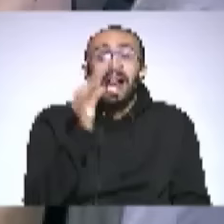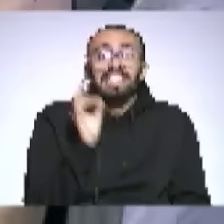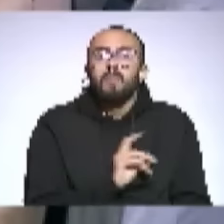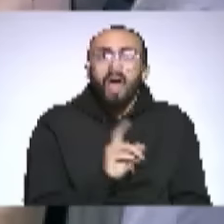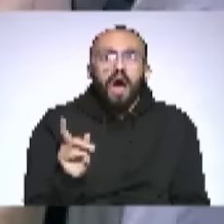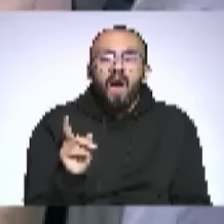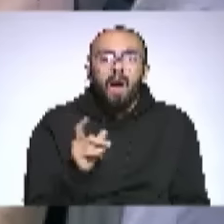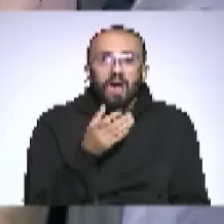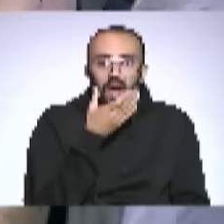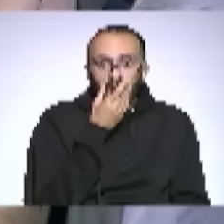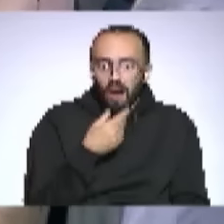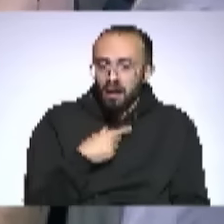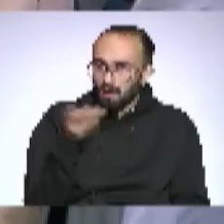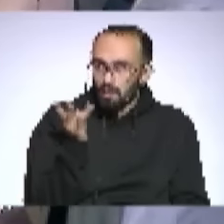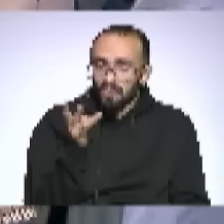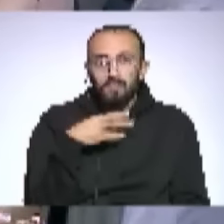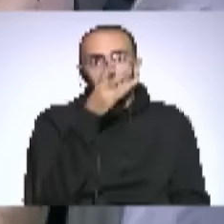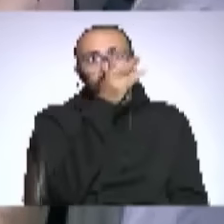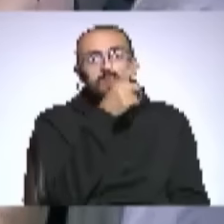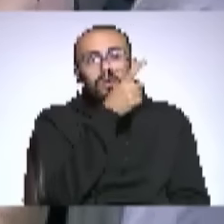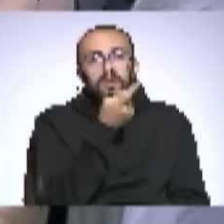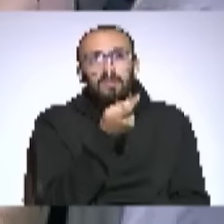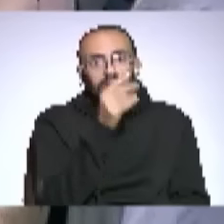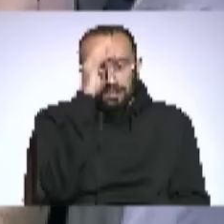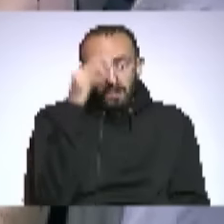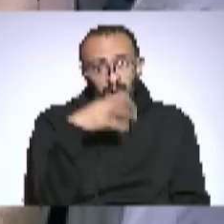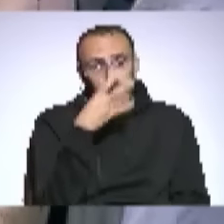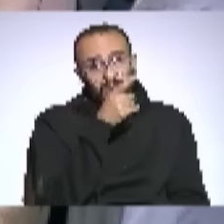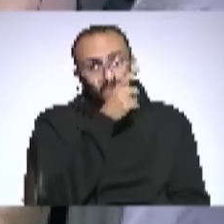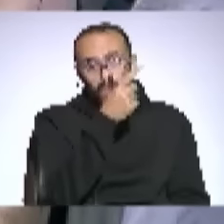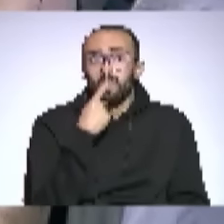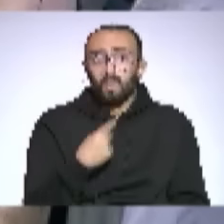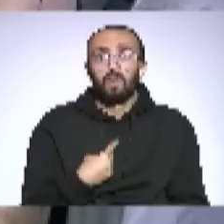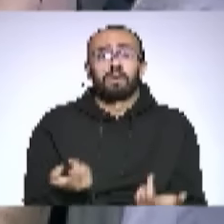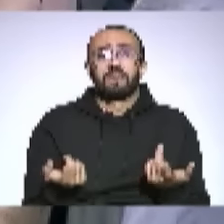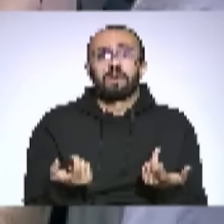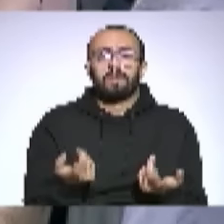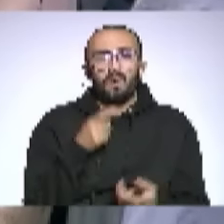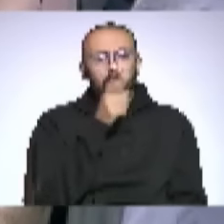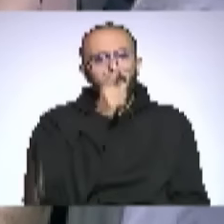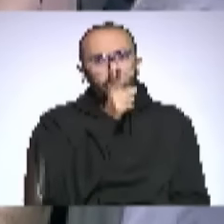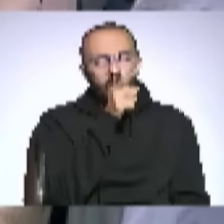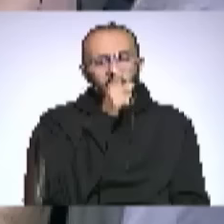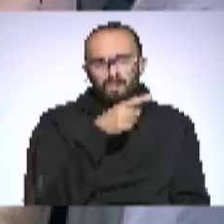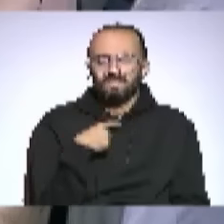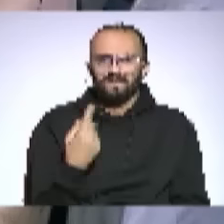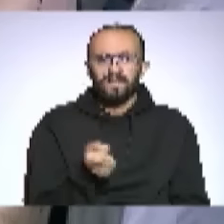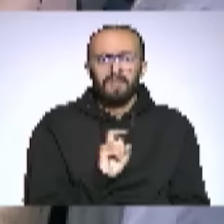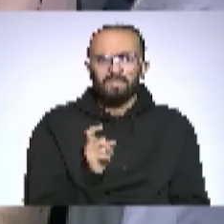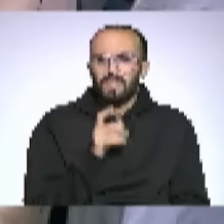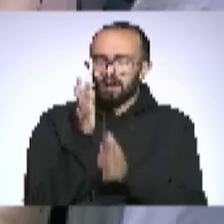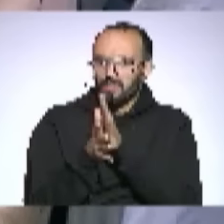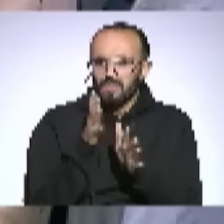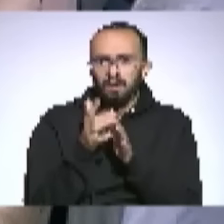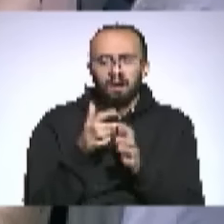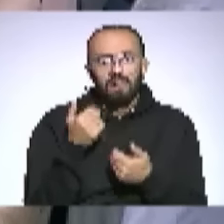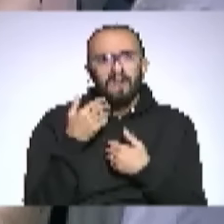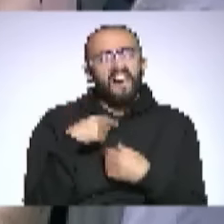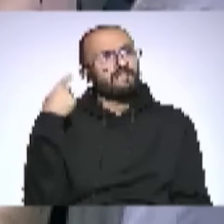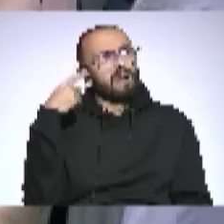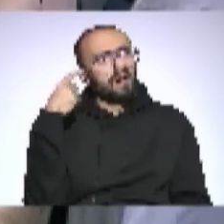يعني قلت له انا متجوزك انت ولا متجوزاه هو لو انا متجوزاه هو عرفني كل حاجه هو لما بقول له على حاجه واقول له على راي يقول لي